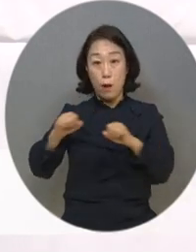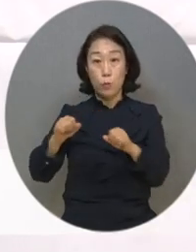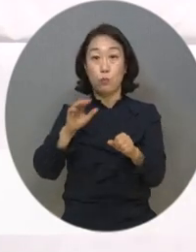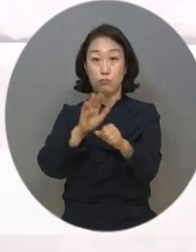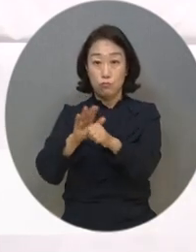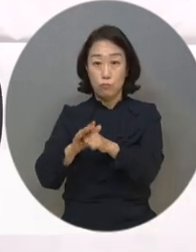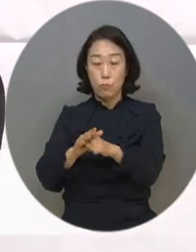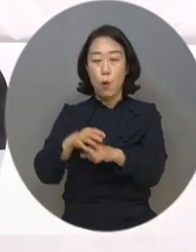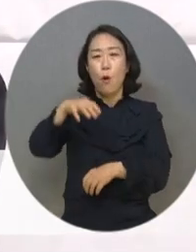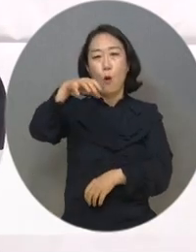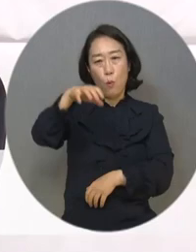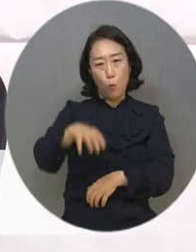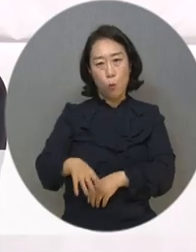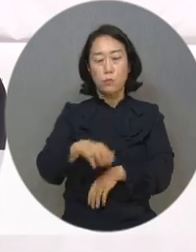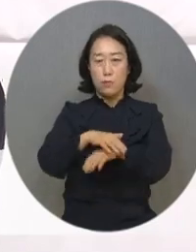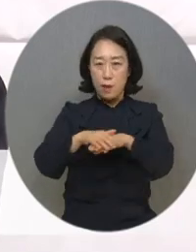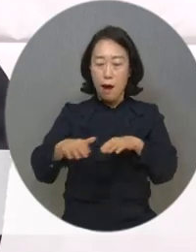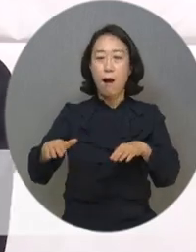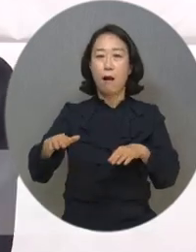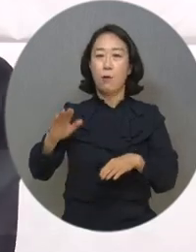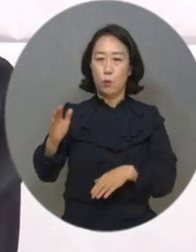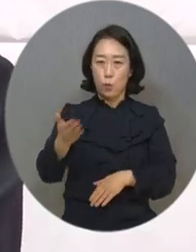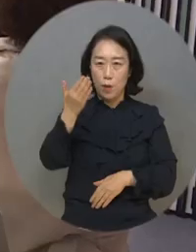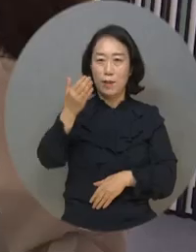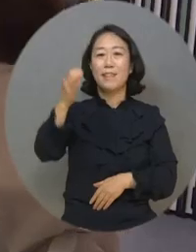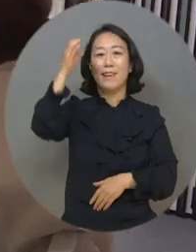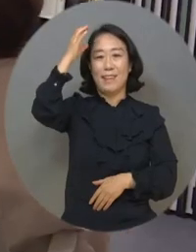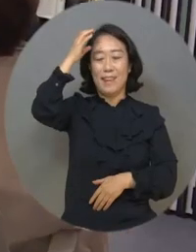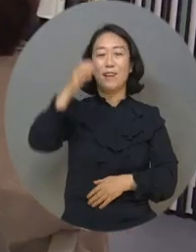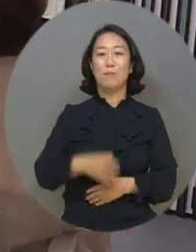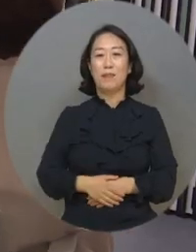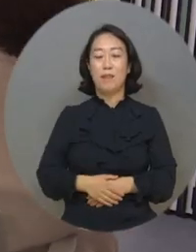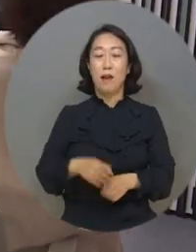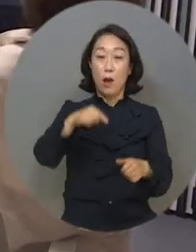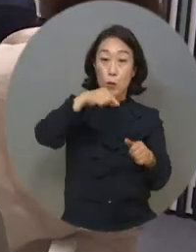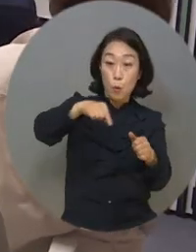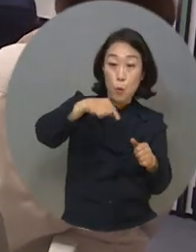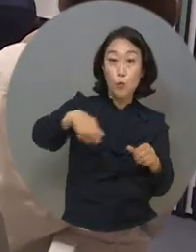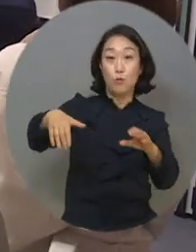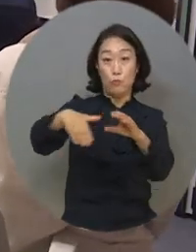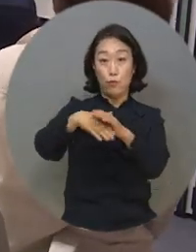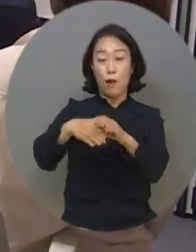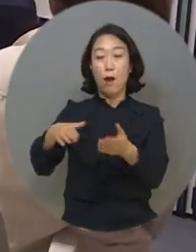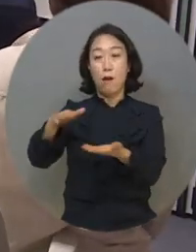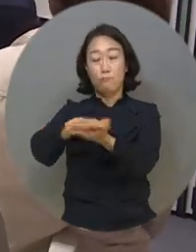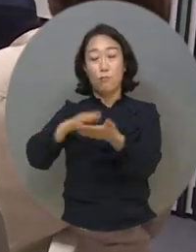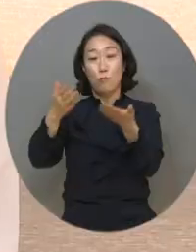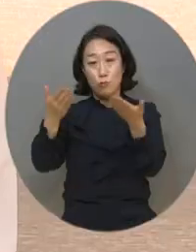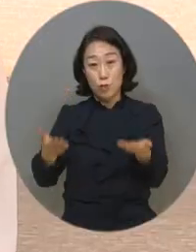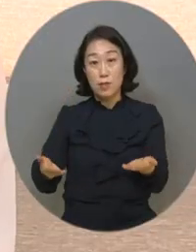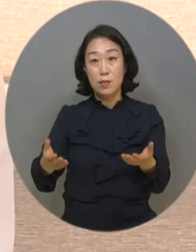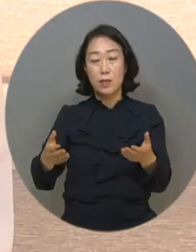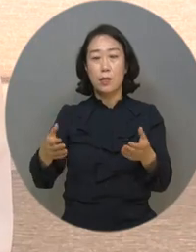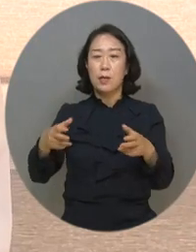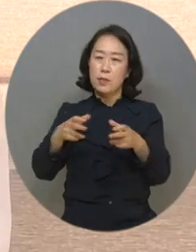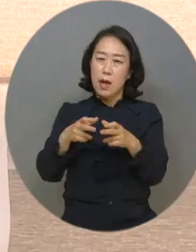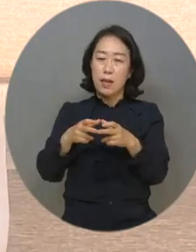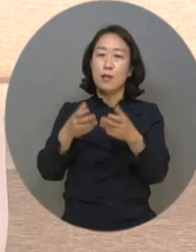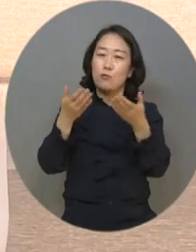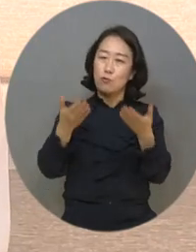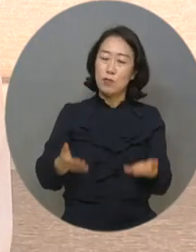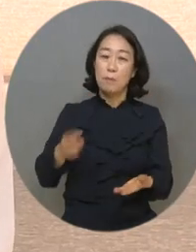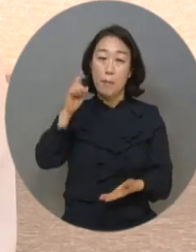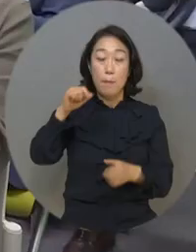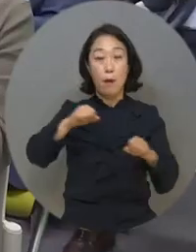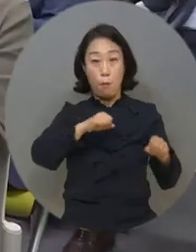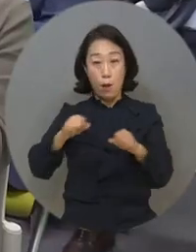위해서는 공간으로 거듭나길 바라고요. 교육과 문화, 여가 등 지체장애인의 다양한 일상 속